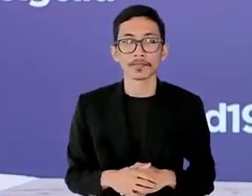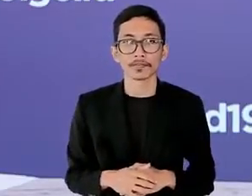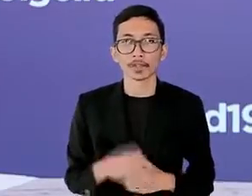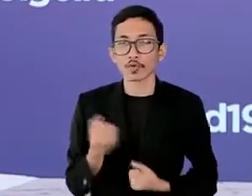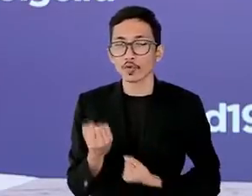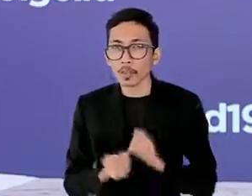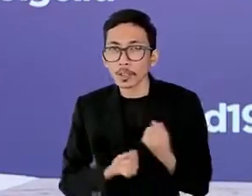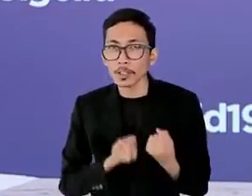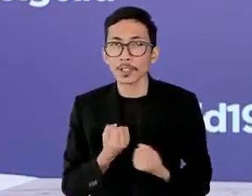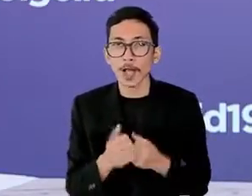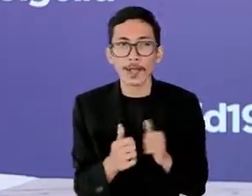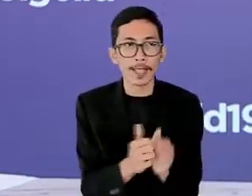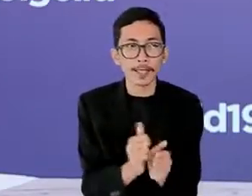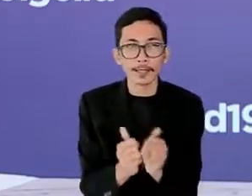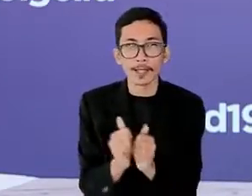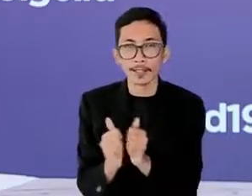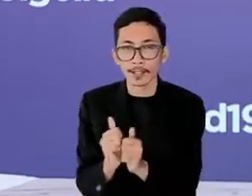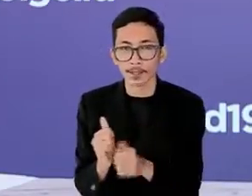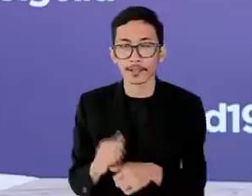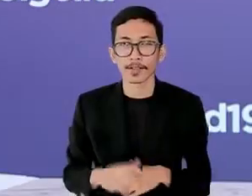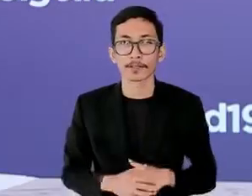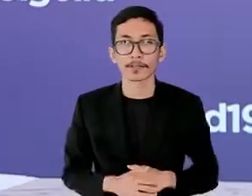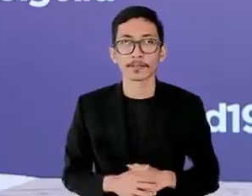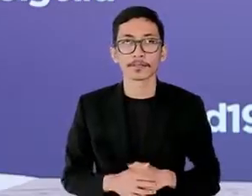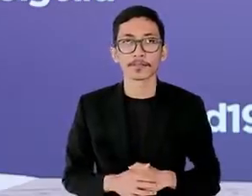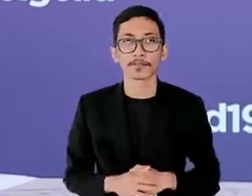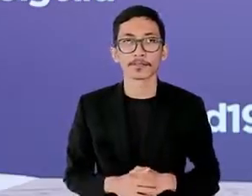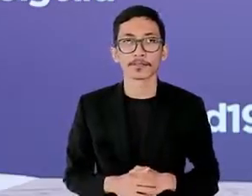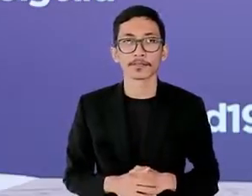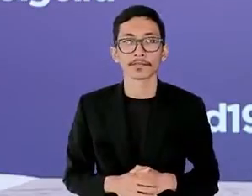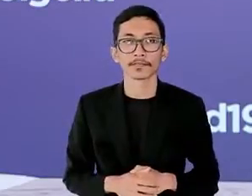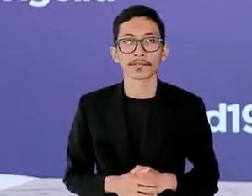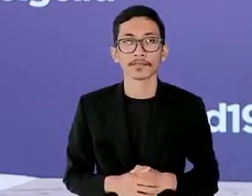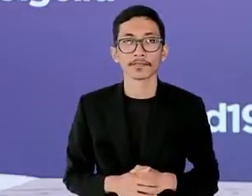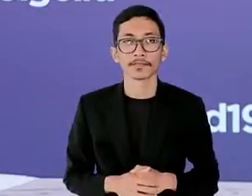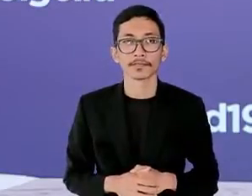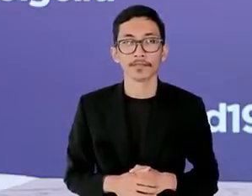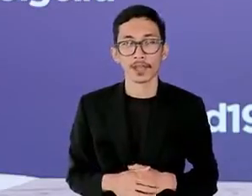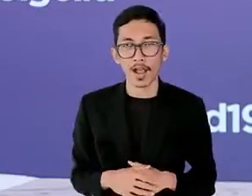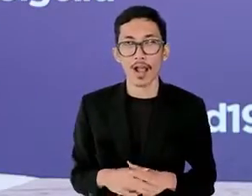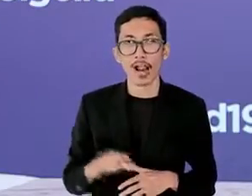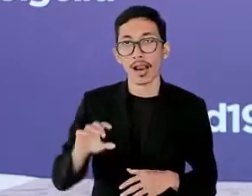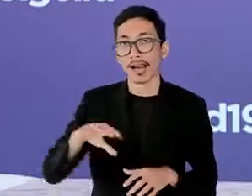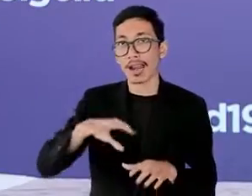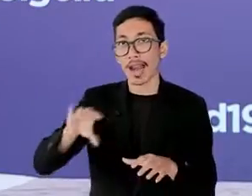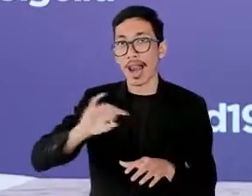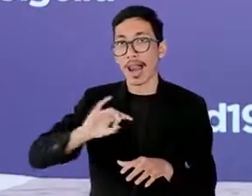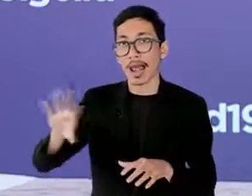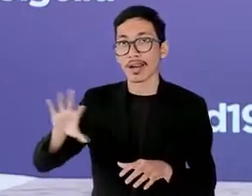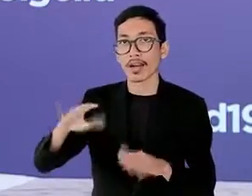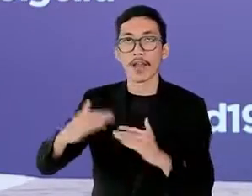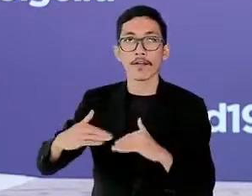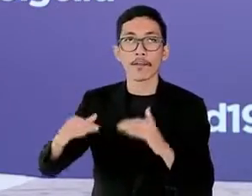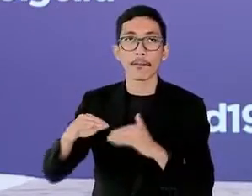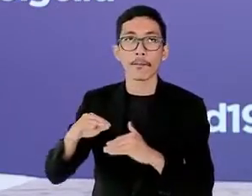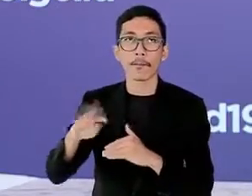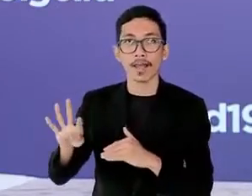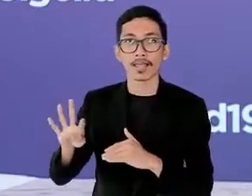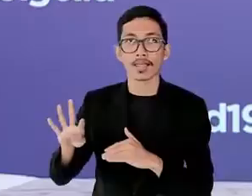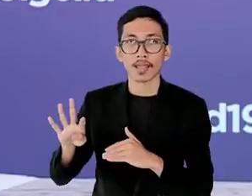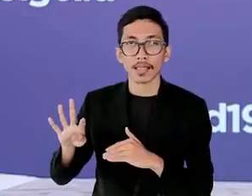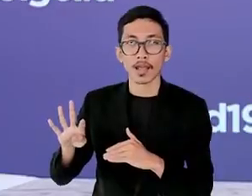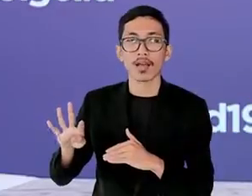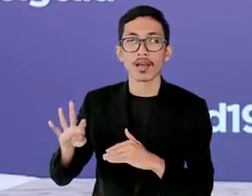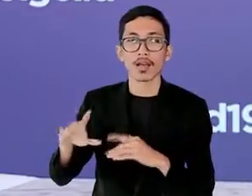upaya testing terus-menerus Hai berikutnya secara khusus bagi daerah level 4 sudah tidak diterapkannya asas